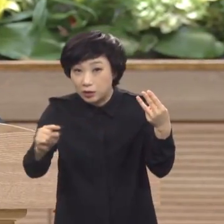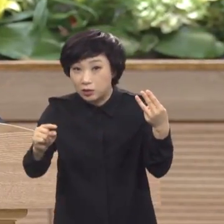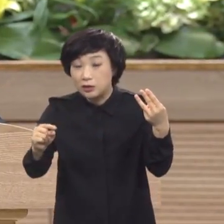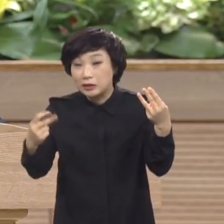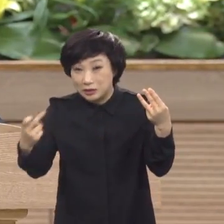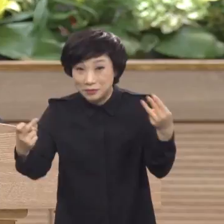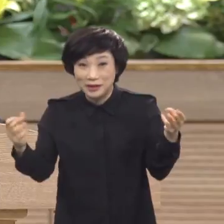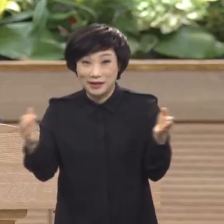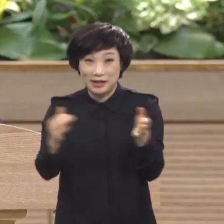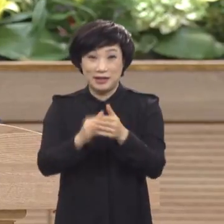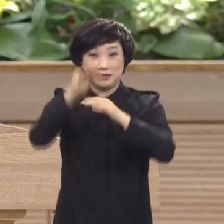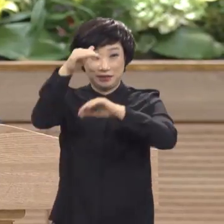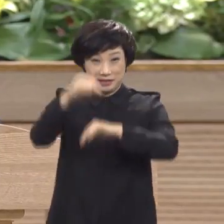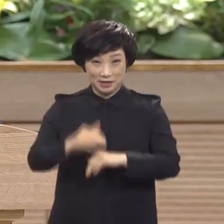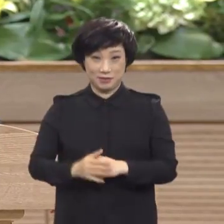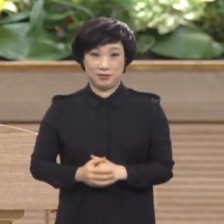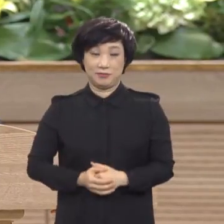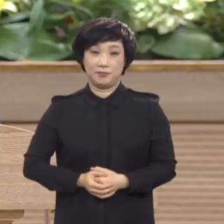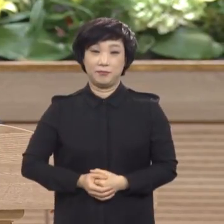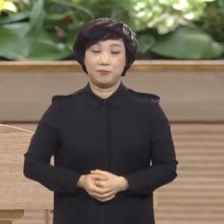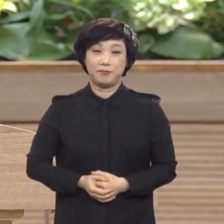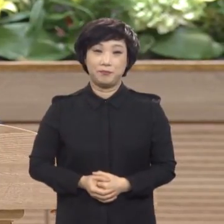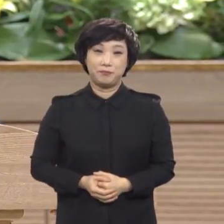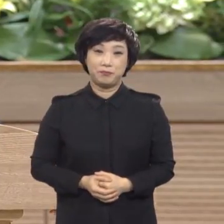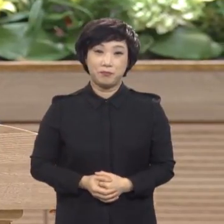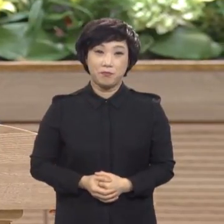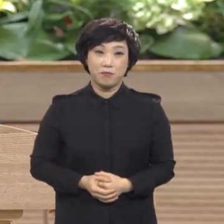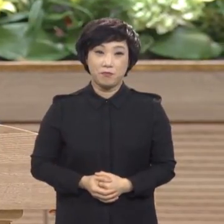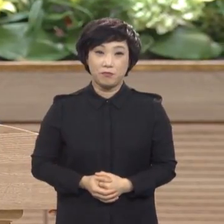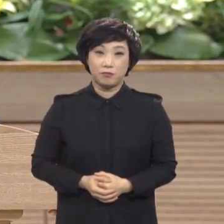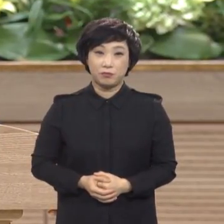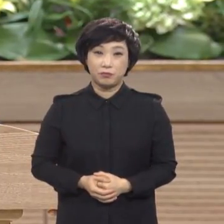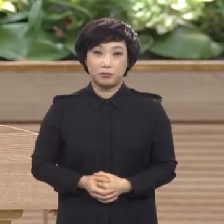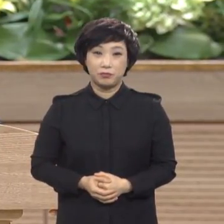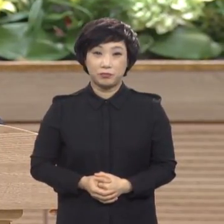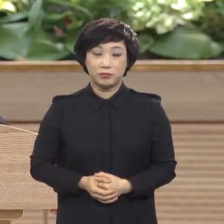8절에서 12절의 본문의 말씀을 중심으로